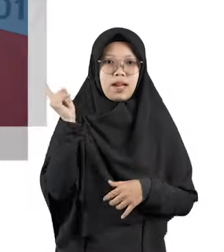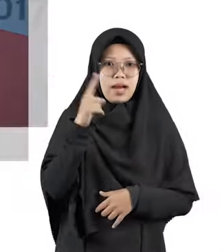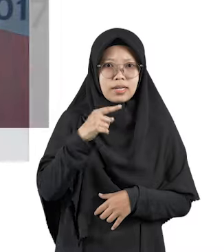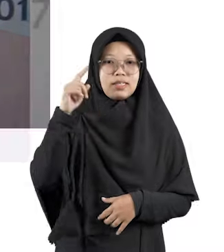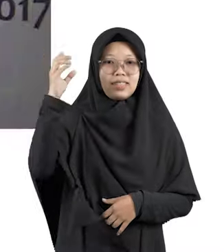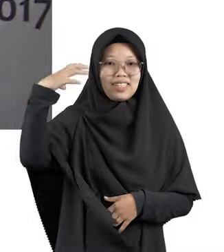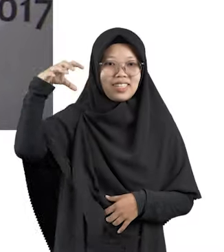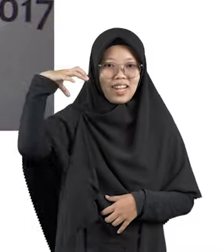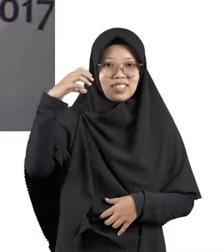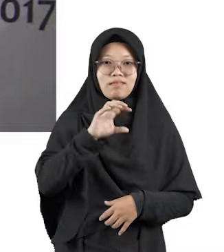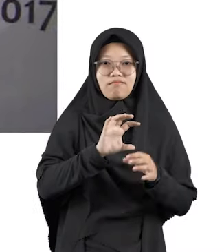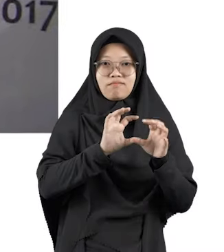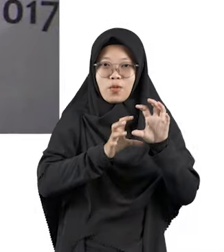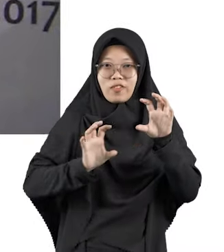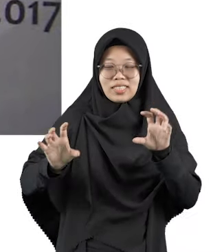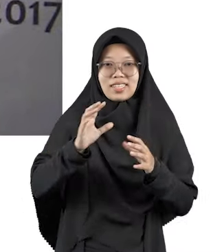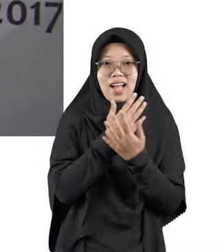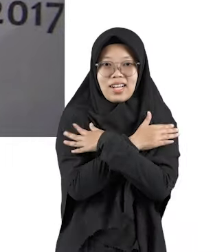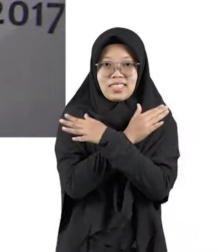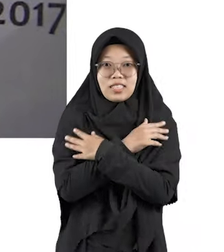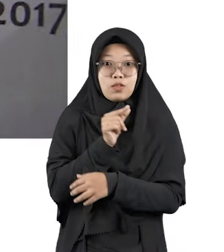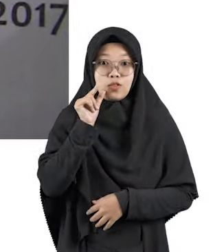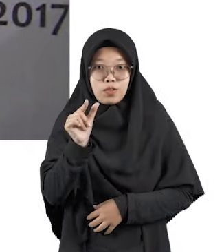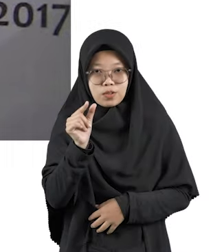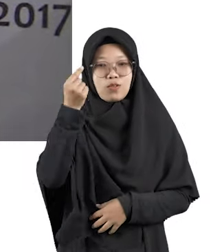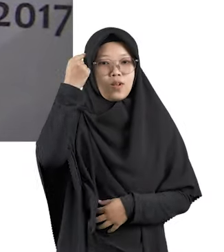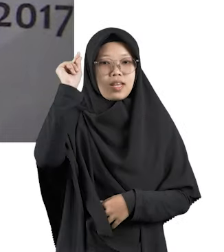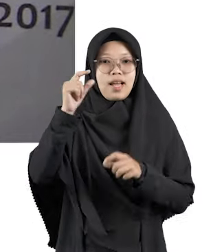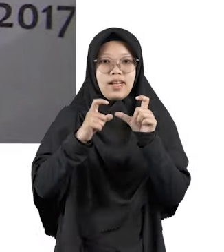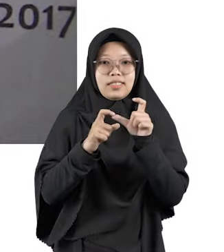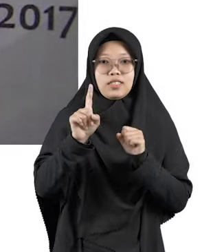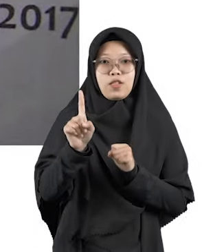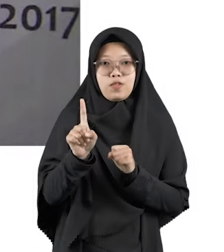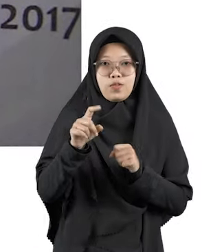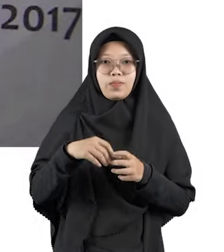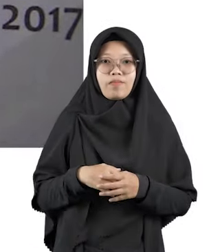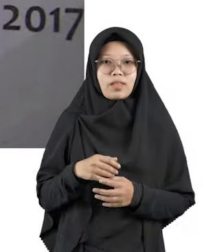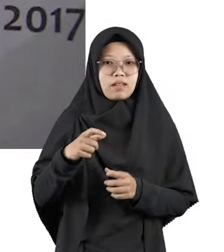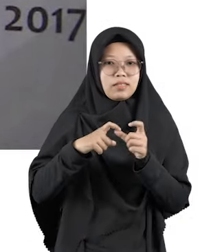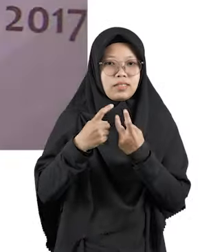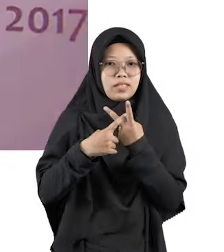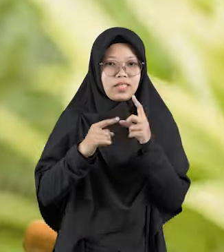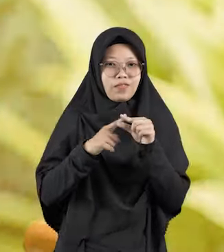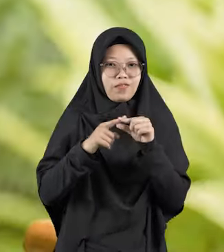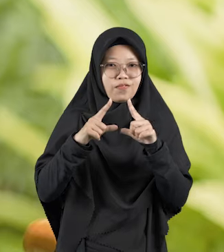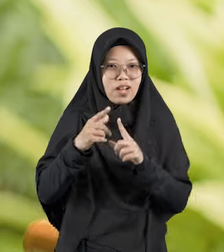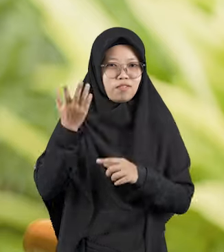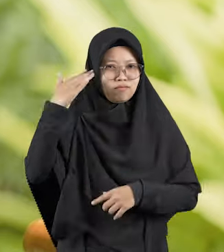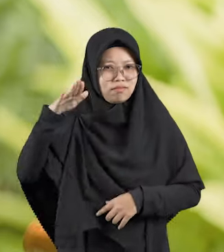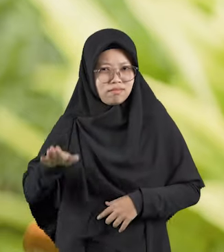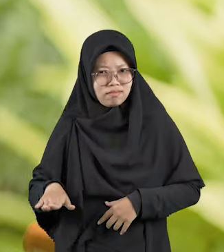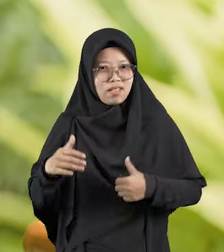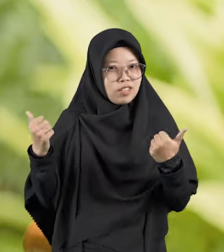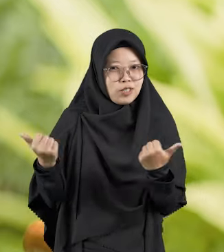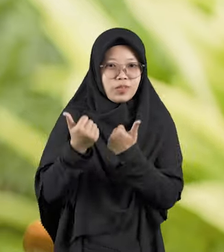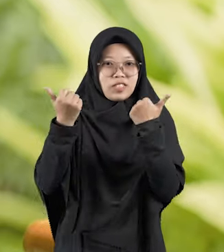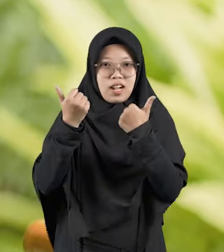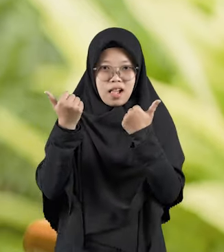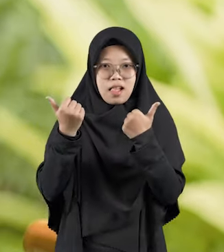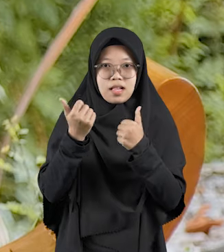hingga beasiswa prestasi dari Dinas Provinsi Aceh untuk jenjang pendidikan S1. Sejak kecil Syifa